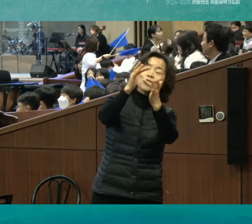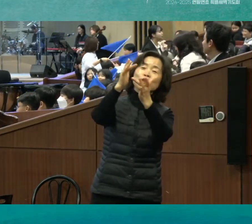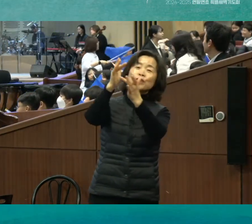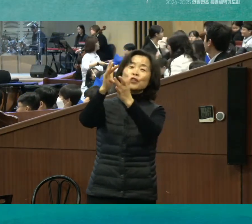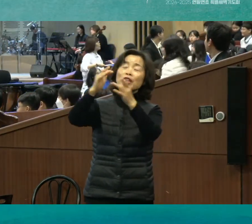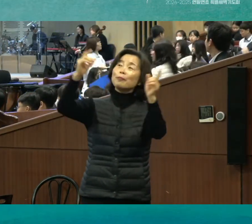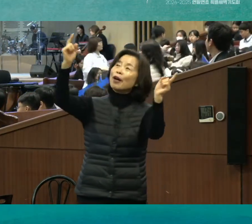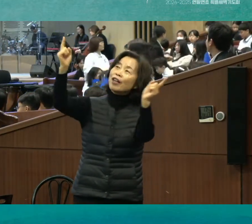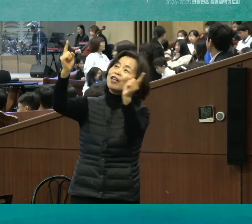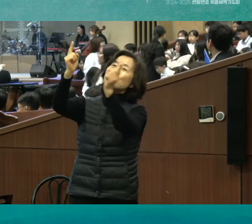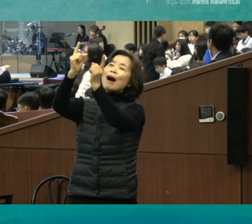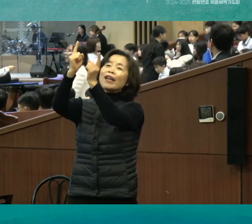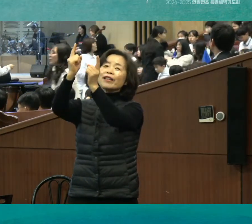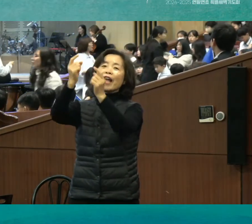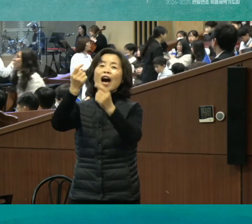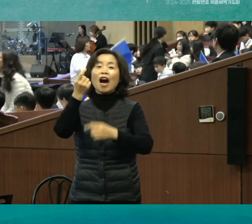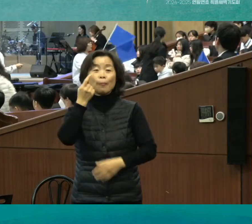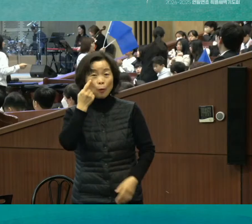예수님을